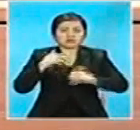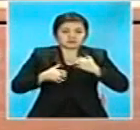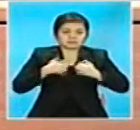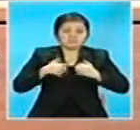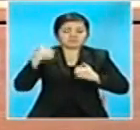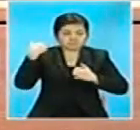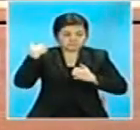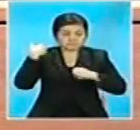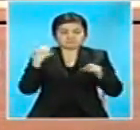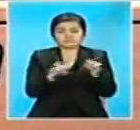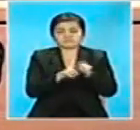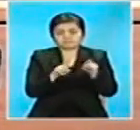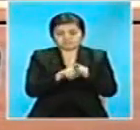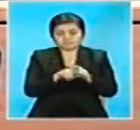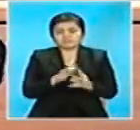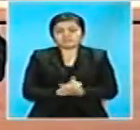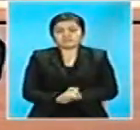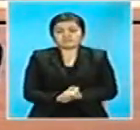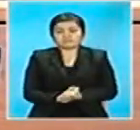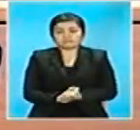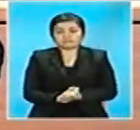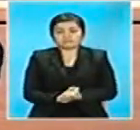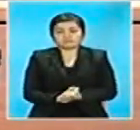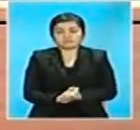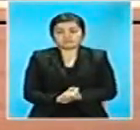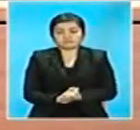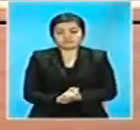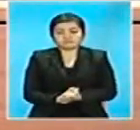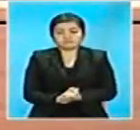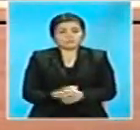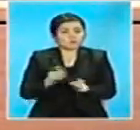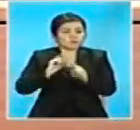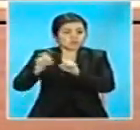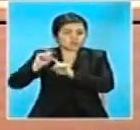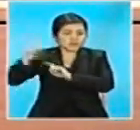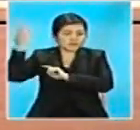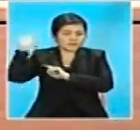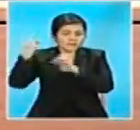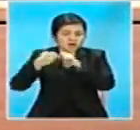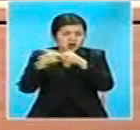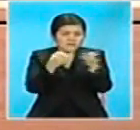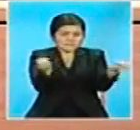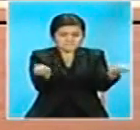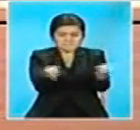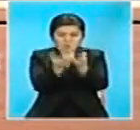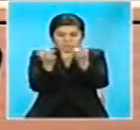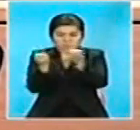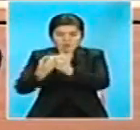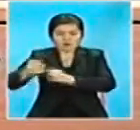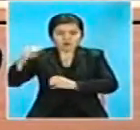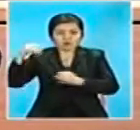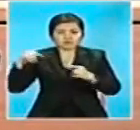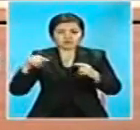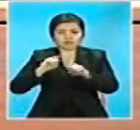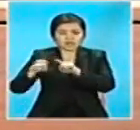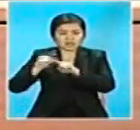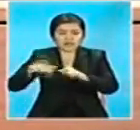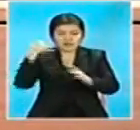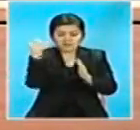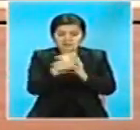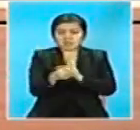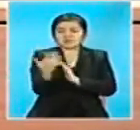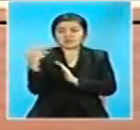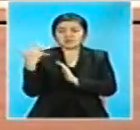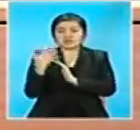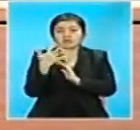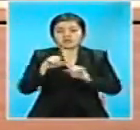พราะว่าไม่ว่าจะเป็น111นะครับ109ที่ผ่านมาก็ตามนะครับผู้ที่ไม่ได้กระทำความผิดนั้นเนี่ยน